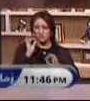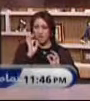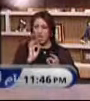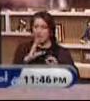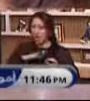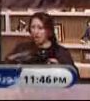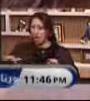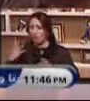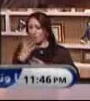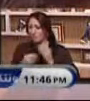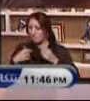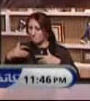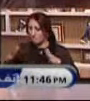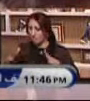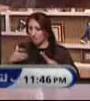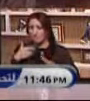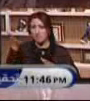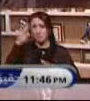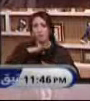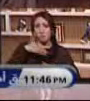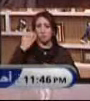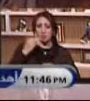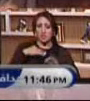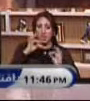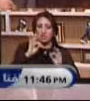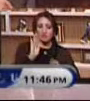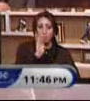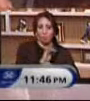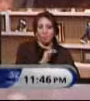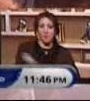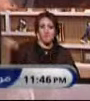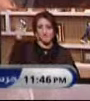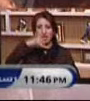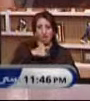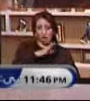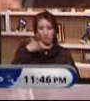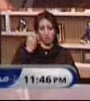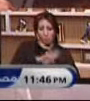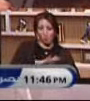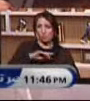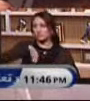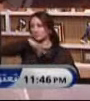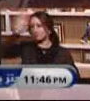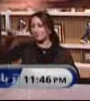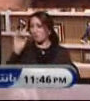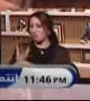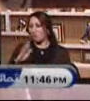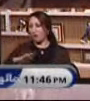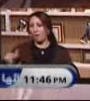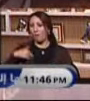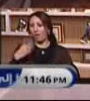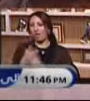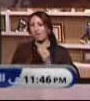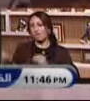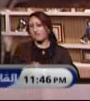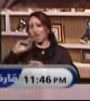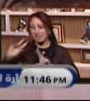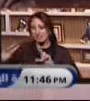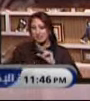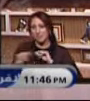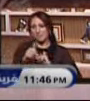الحقيقي. أنا خايف على عيالي بعد ما توكل على أزرع خير، أزرع خير، أتخذ ده أكله من حلال وبعد ربنا سبحانه وتعالى.